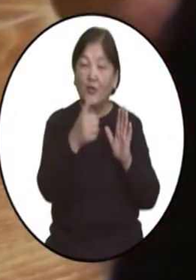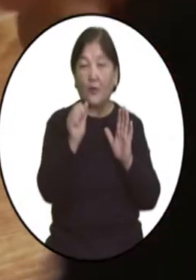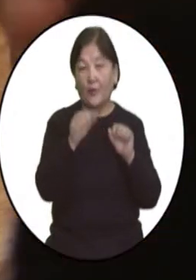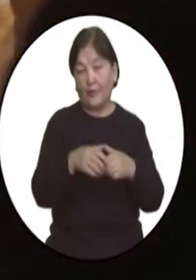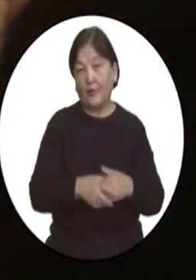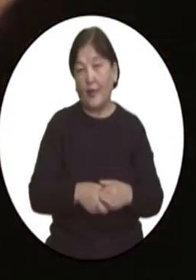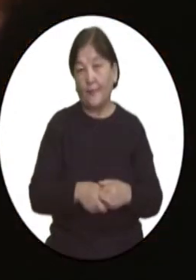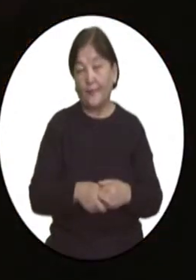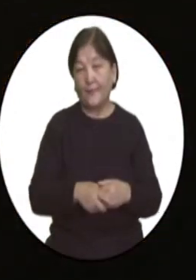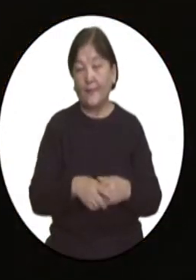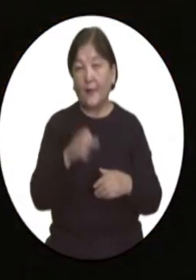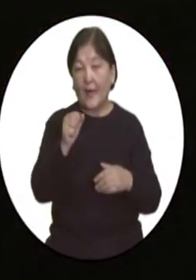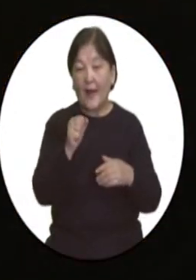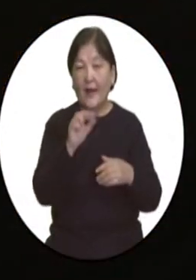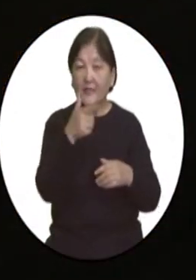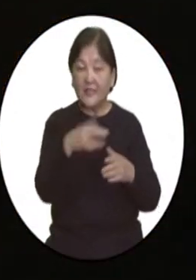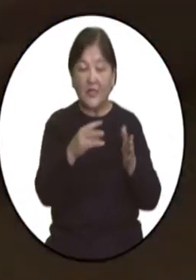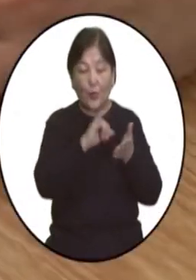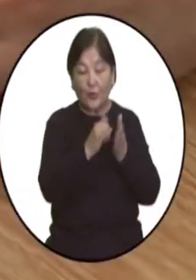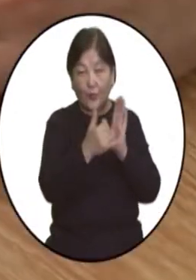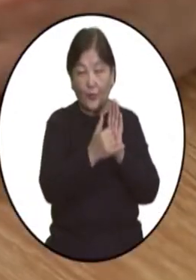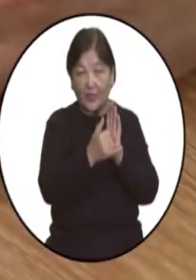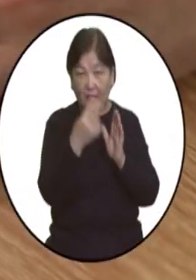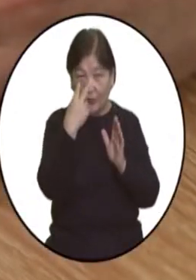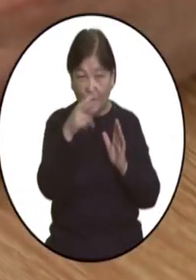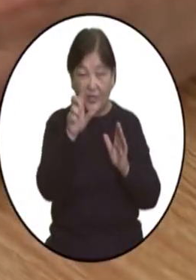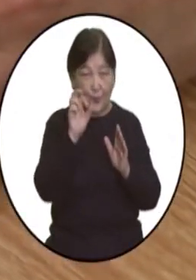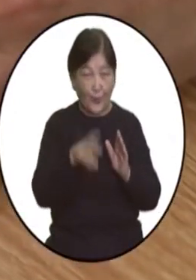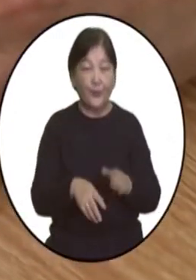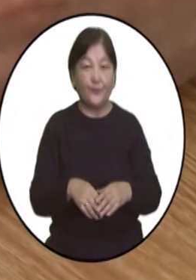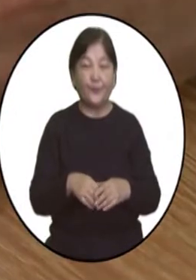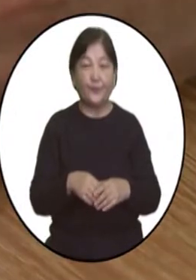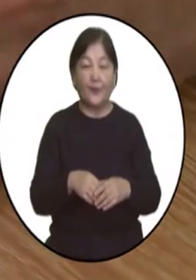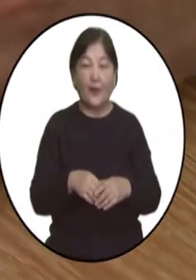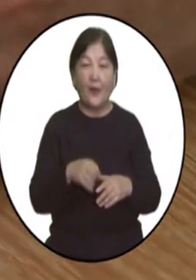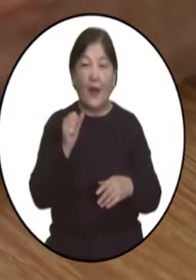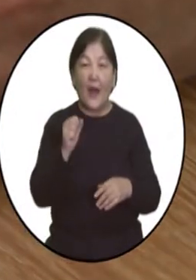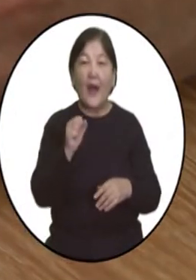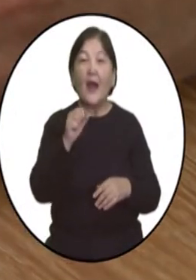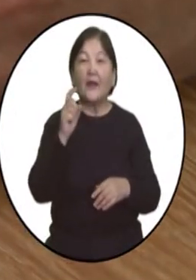За мөн эдгээр А цэгүүдийн тэнхлэгтэрх утгуудыг харгалзан AX,